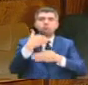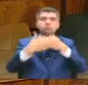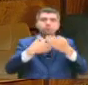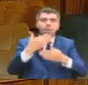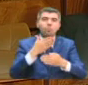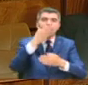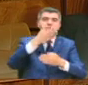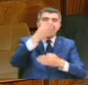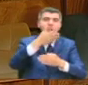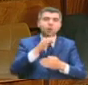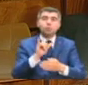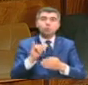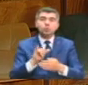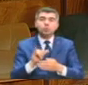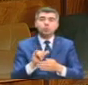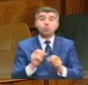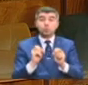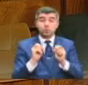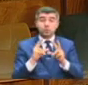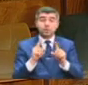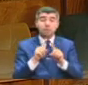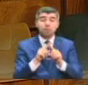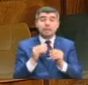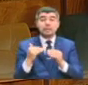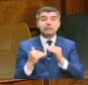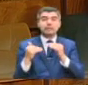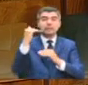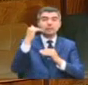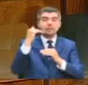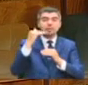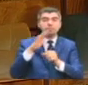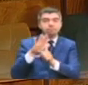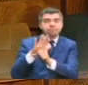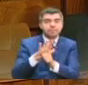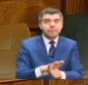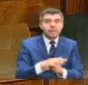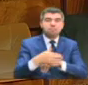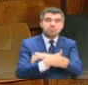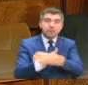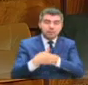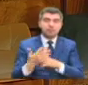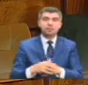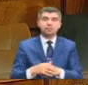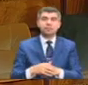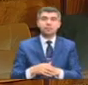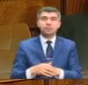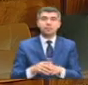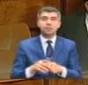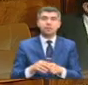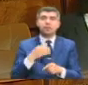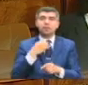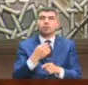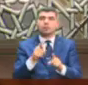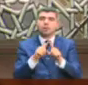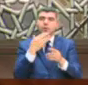تطمئنهم؟ واش غادي نزيدوا في التفقير ديال هذه الطبقة الوسطى؟ فين بغينا نوصلوا؟ إغناء الغني ولا قهر ديال هذه الطبقة؟ شكرا